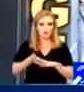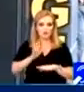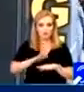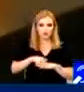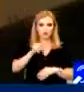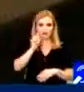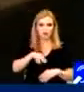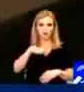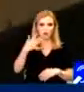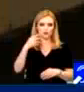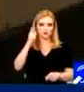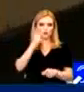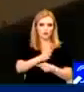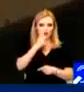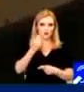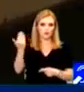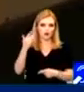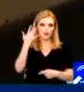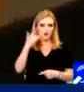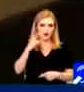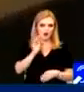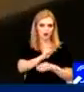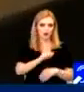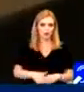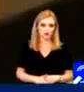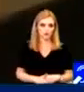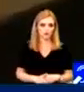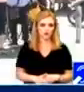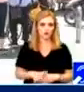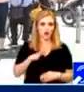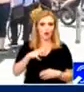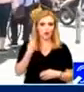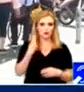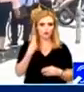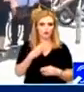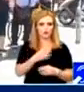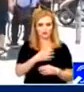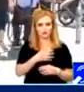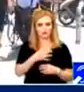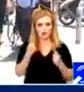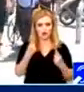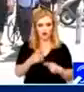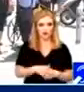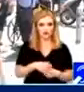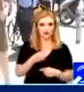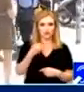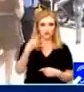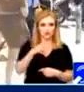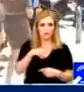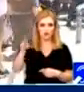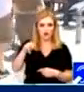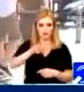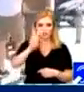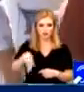partea Arabiei Saudite, care ajută Turcia cu investiții de 15 miliarde de dolari. Însă analiștii spun că sprijinul saudit